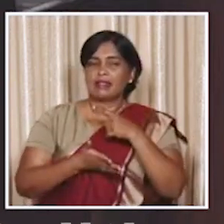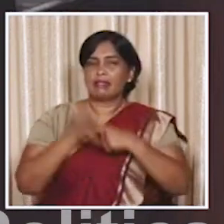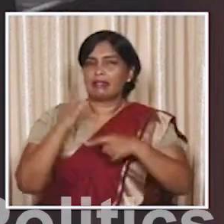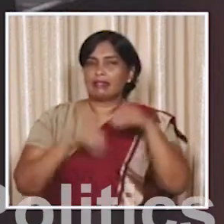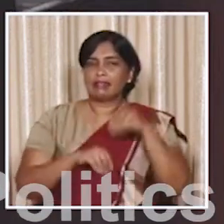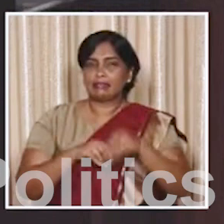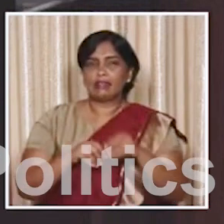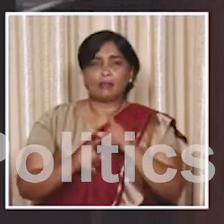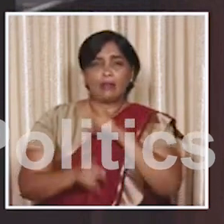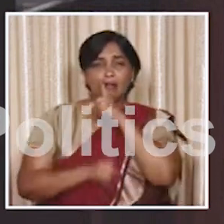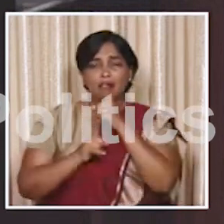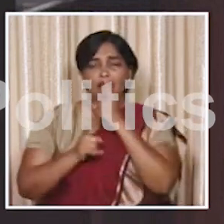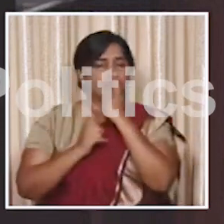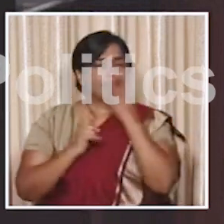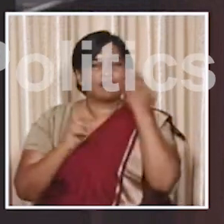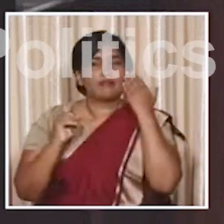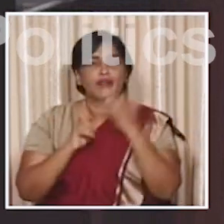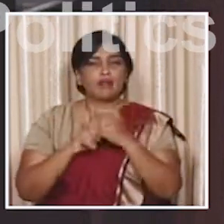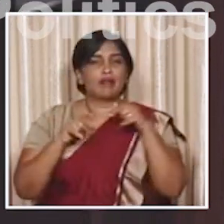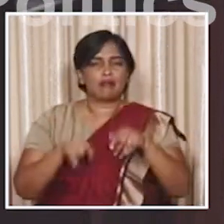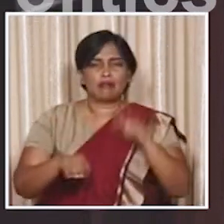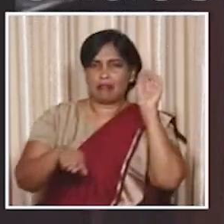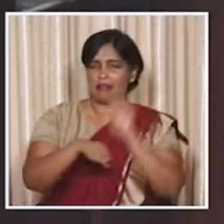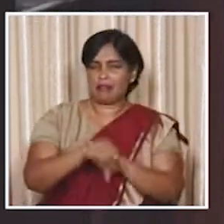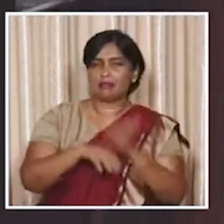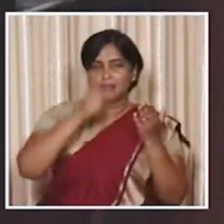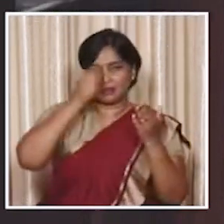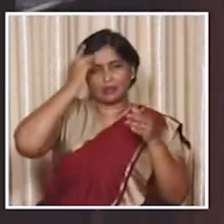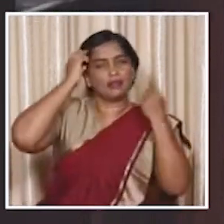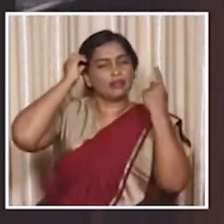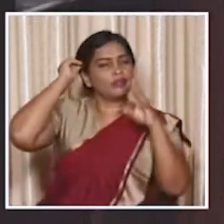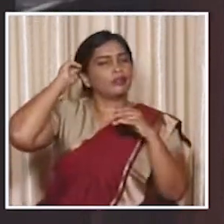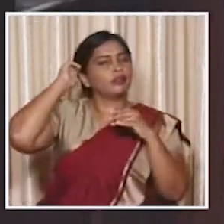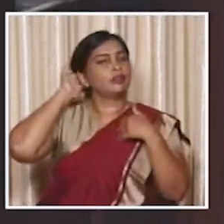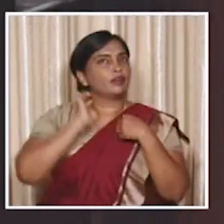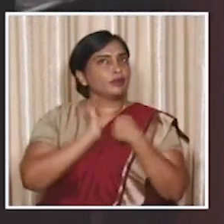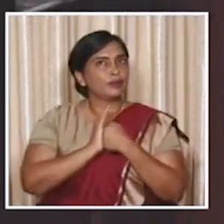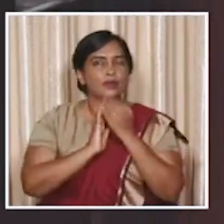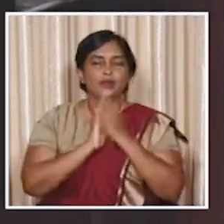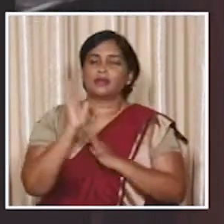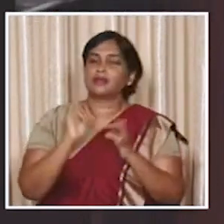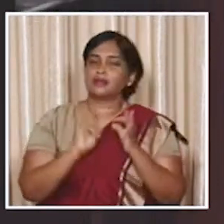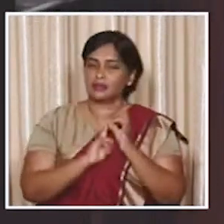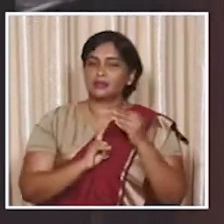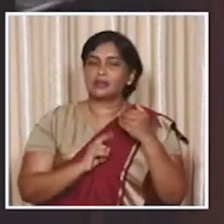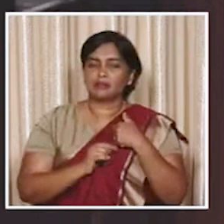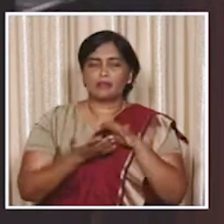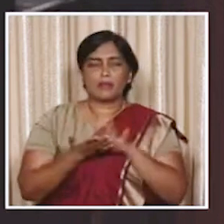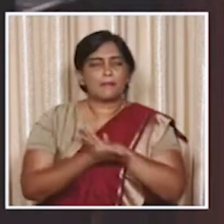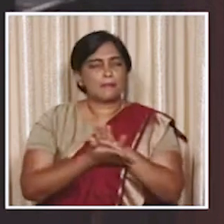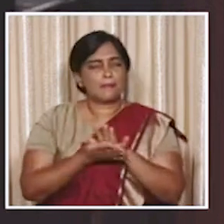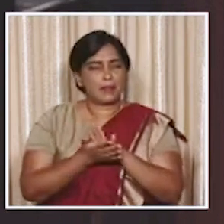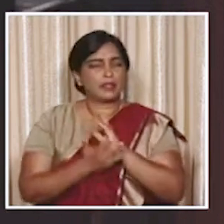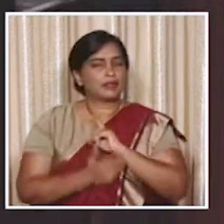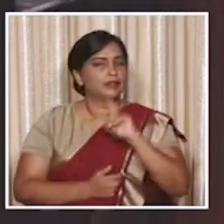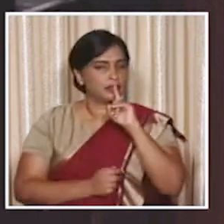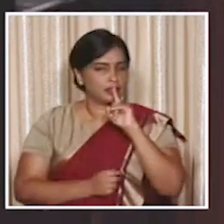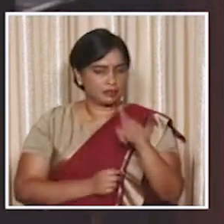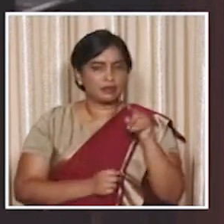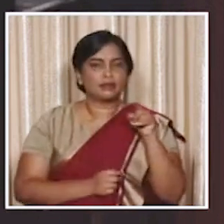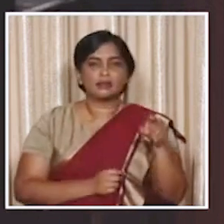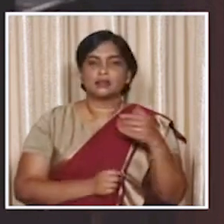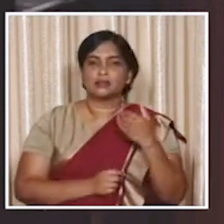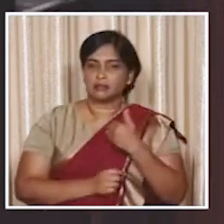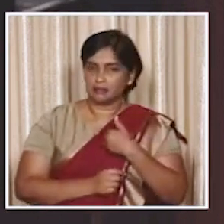සමාන්තරව කියන කතා කරන දේ තමයි අද මේ එළියට අවිල්ල තියෙන්නේ. ඒ නිසා ගරු මන්ත්‍රීතුමිය අපි බොහොම පැහැදිලිව කියනවා.